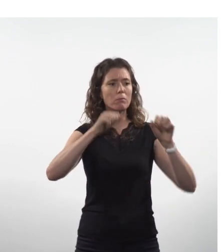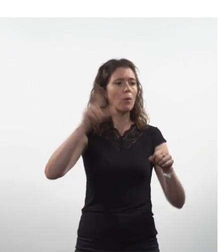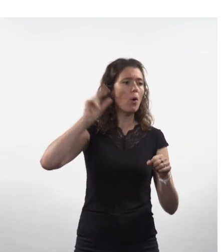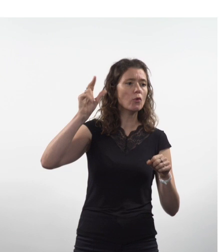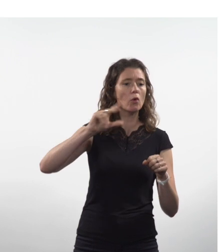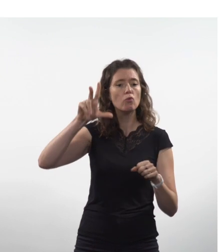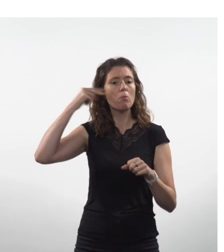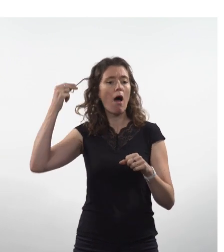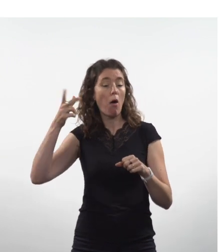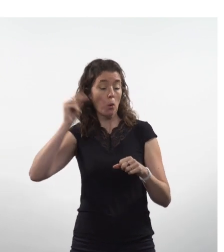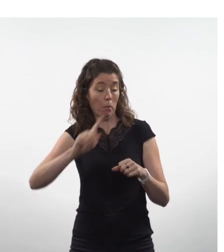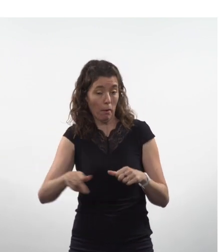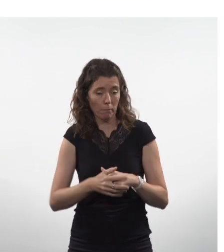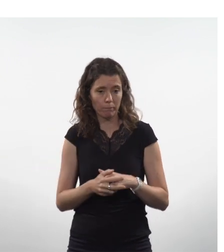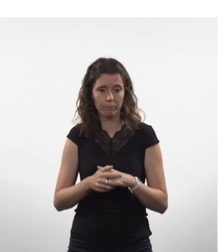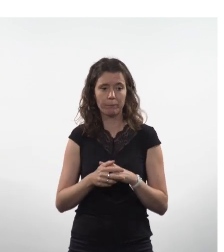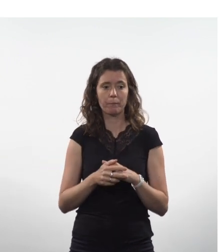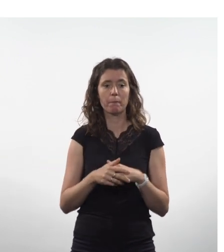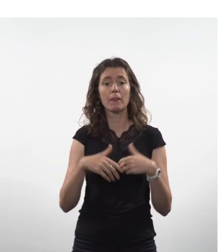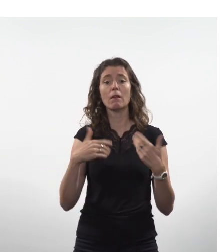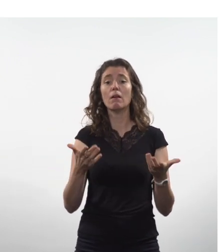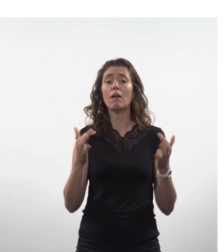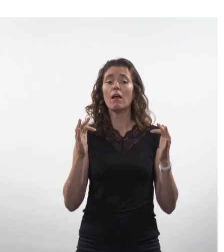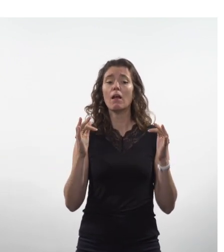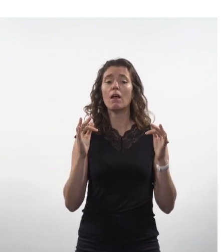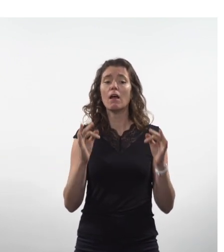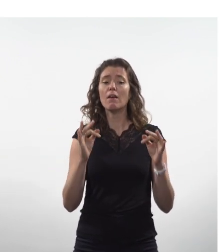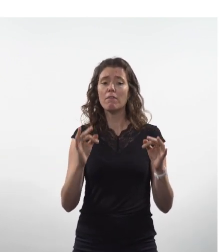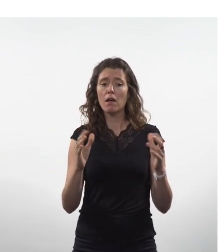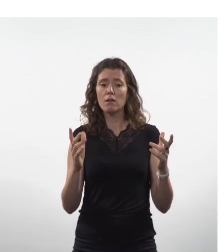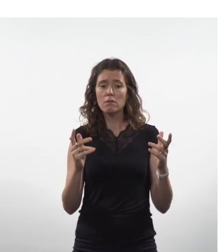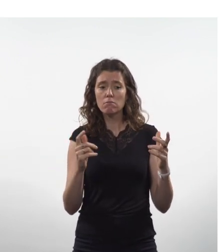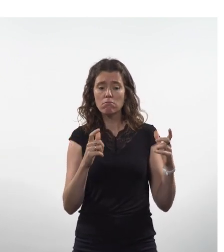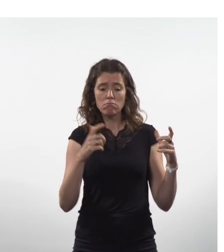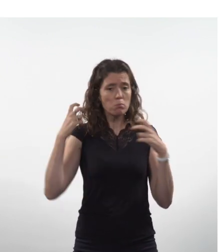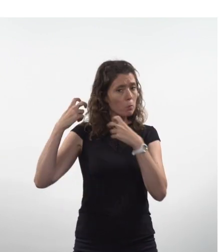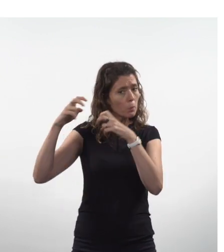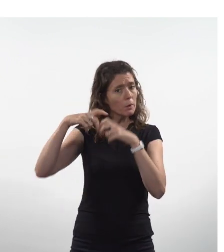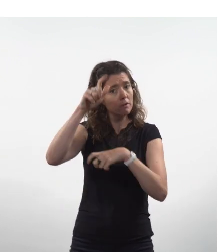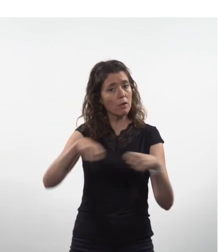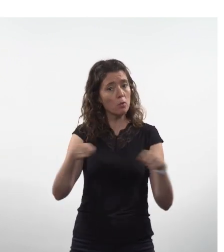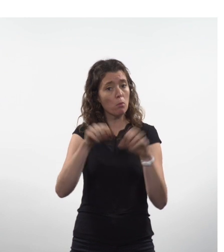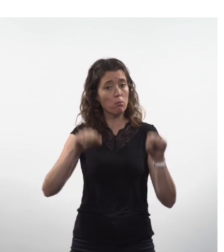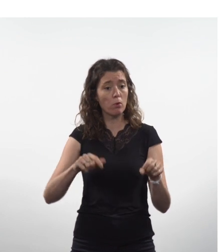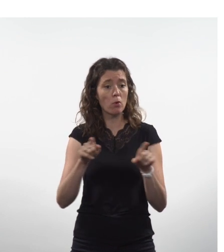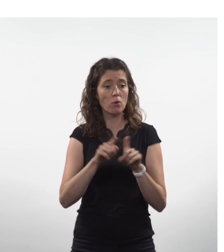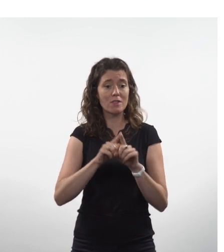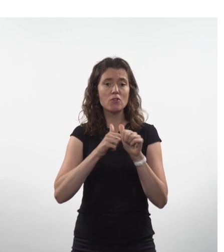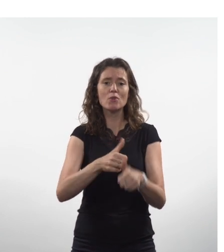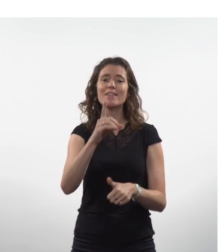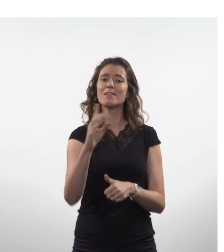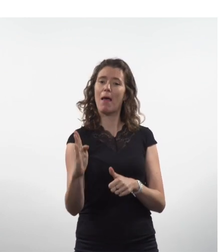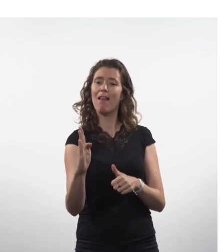pas percevoir certains sons. Et en termes d'évaluer le bruit, on peut évaluer en intensité avec les